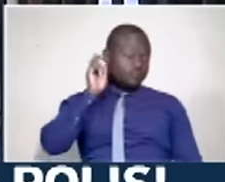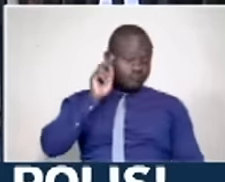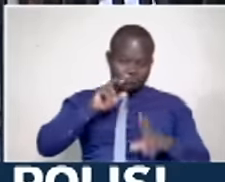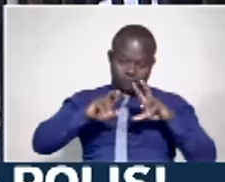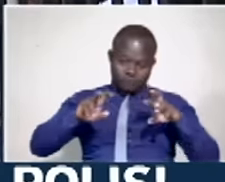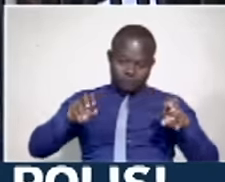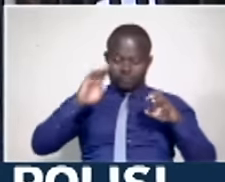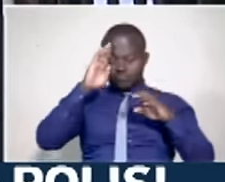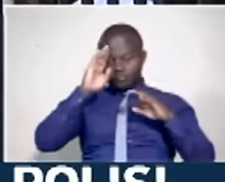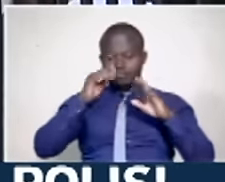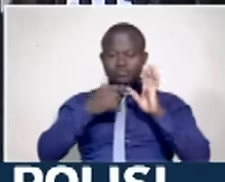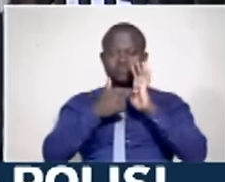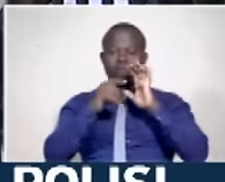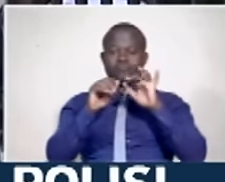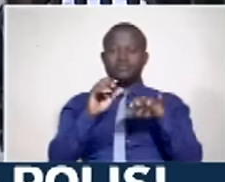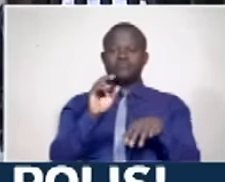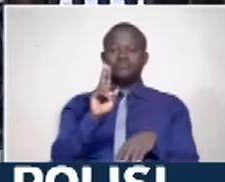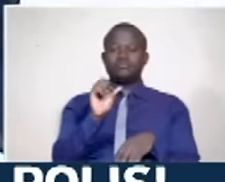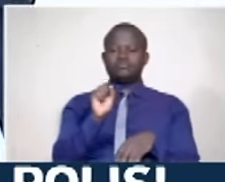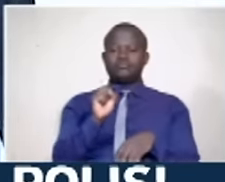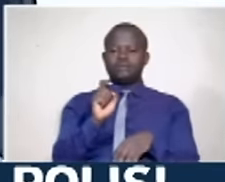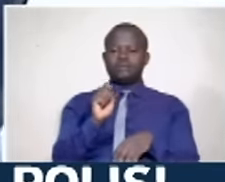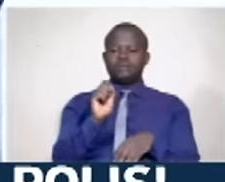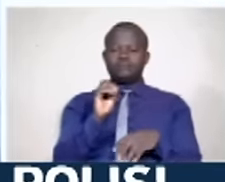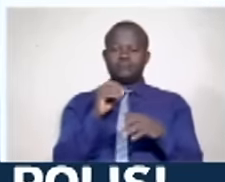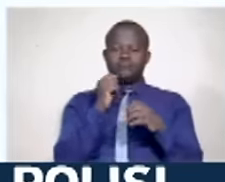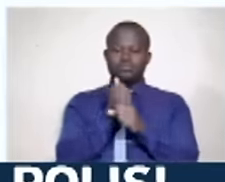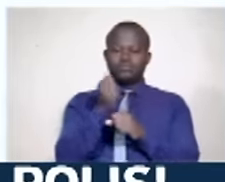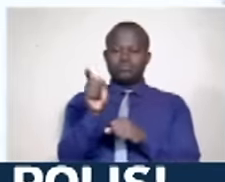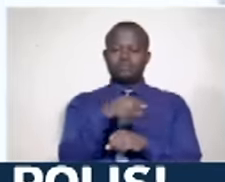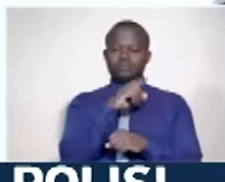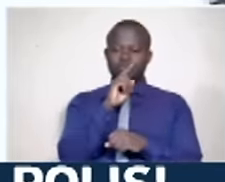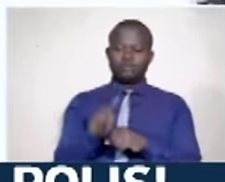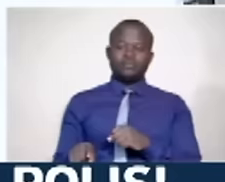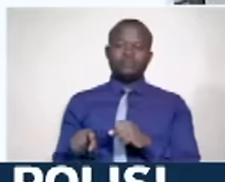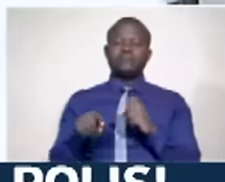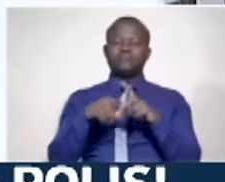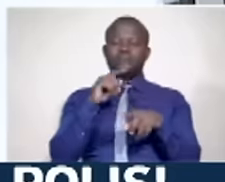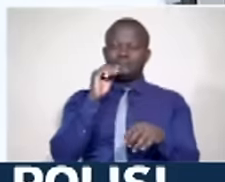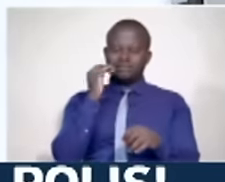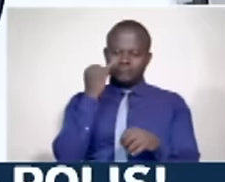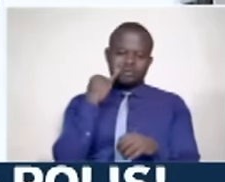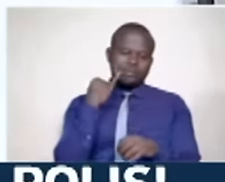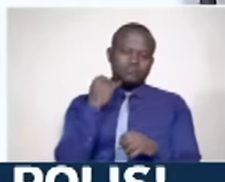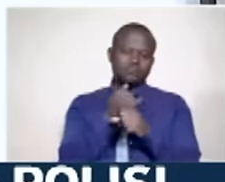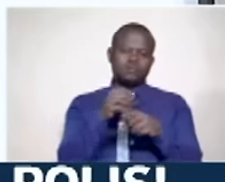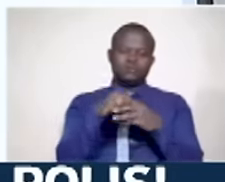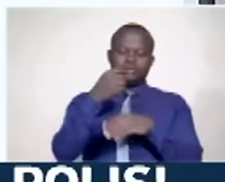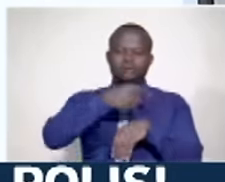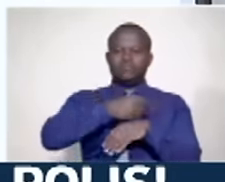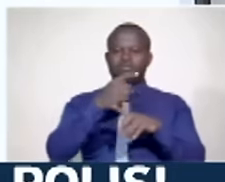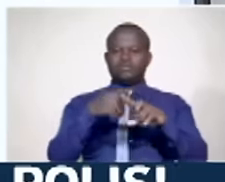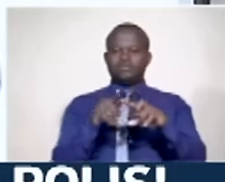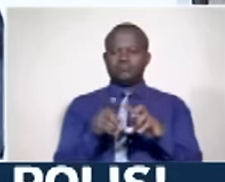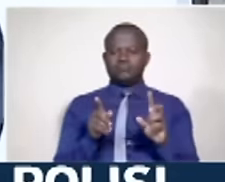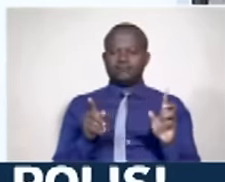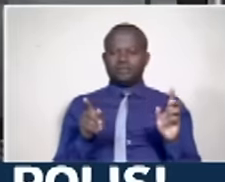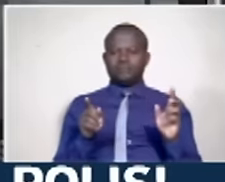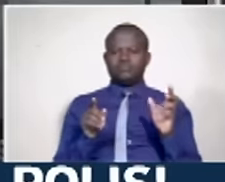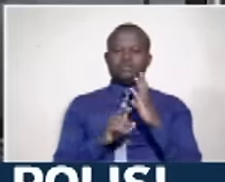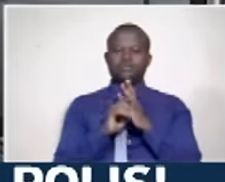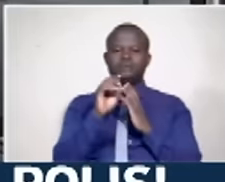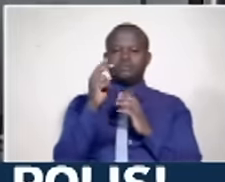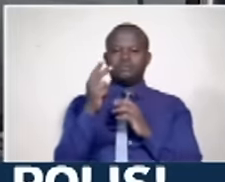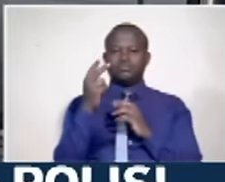y'u Rwanda rigaragaza ko uyu hafashe Imana Usto ukekwaho ibyaha by'ubwicanyi bukabije yabikoze mu minsi itandukanye tariki